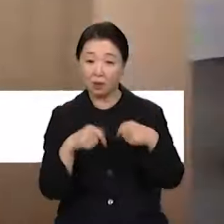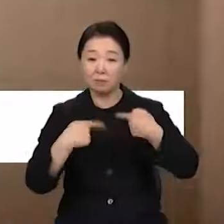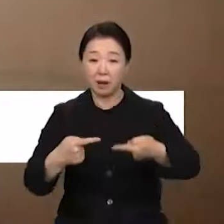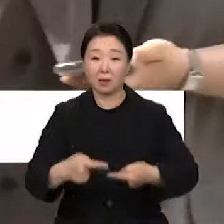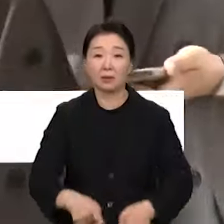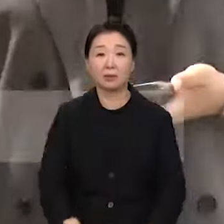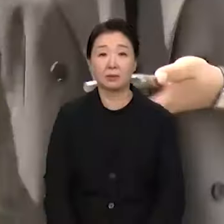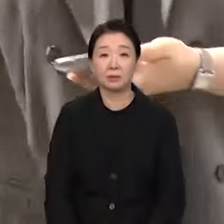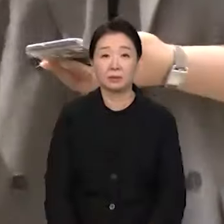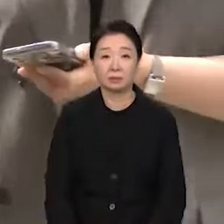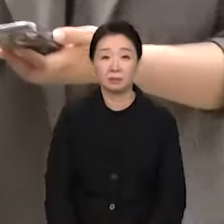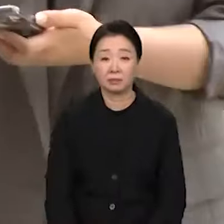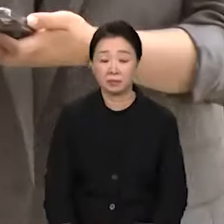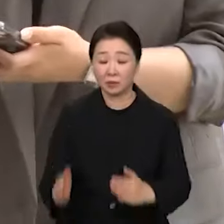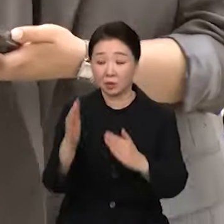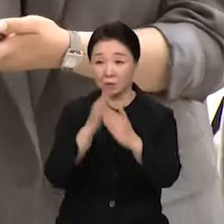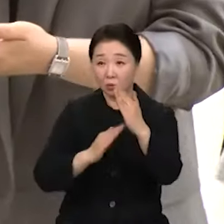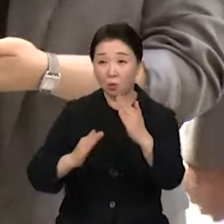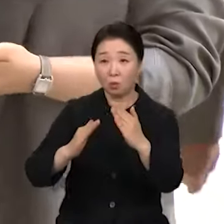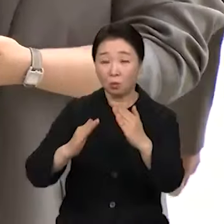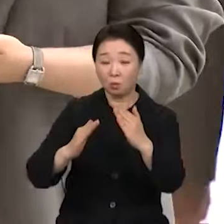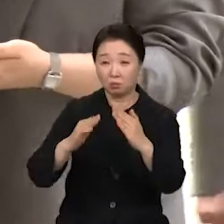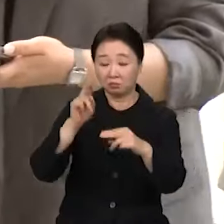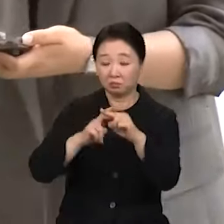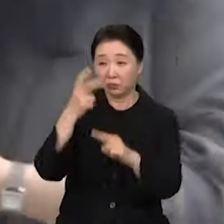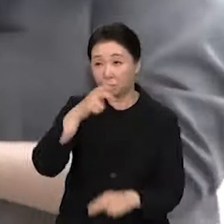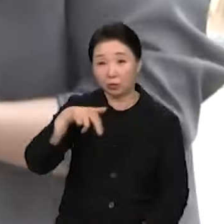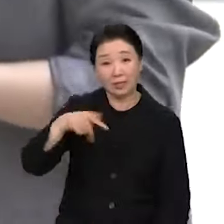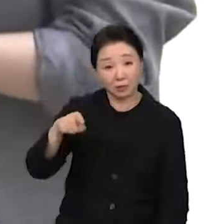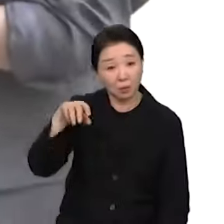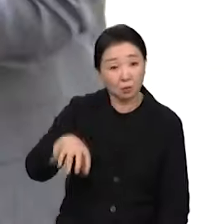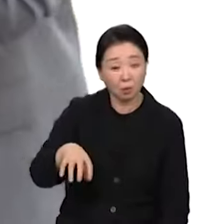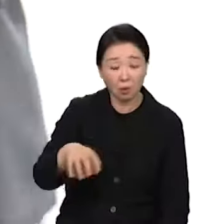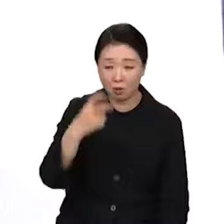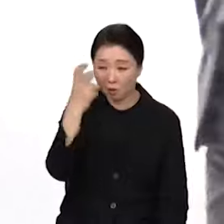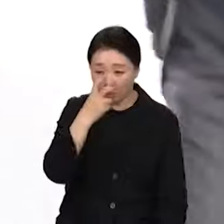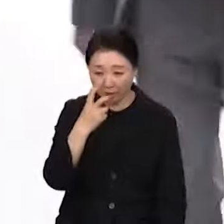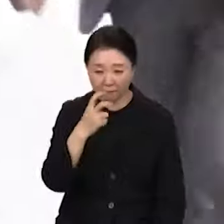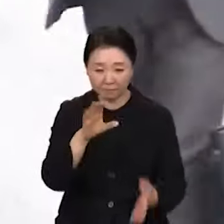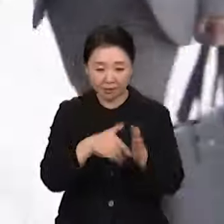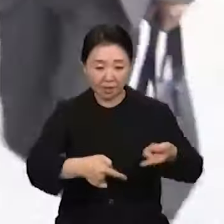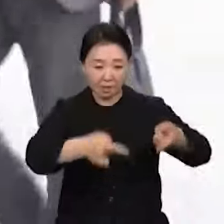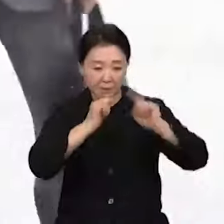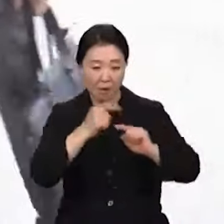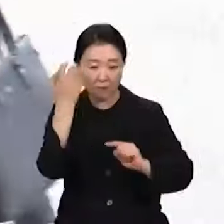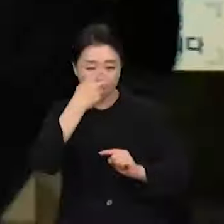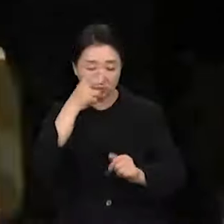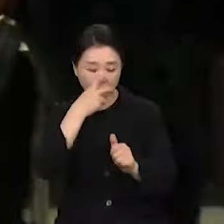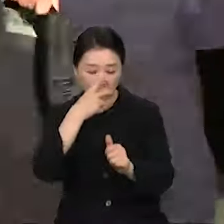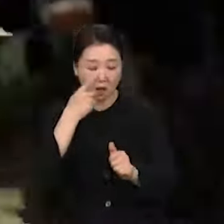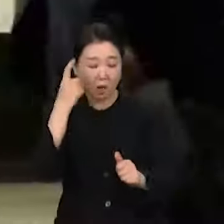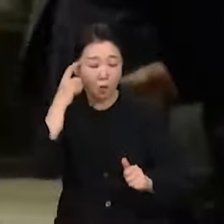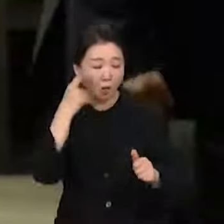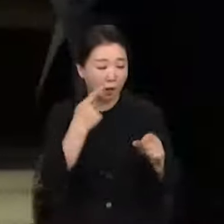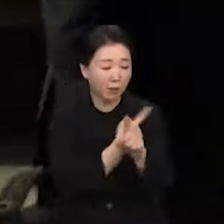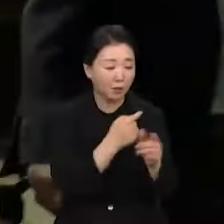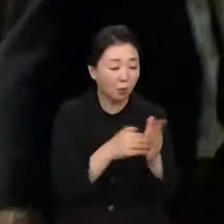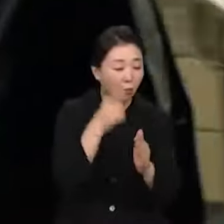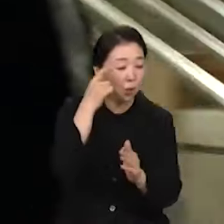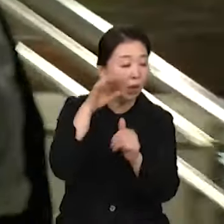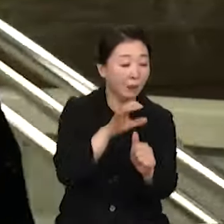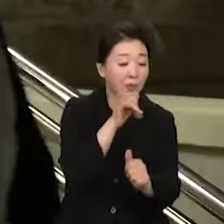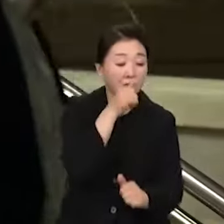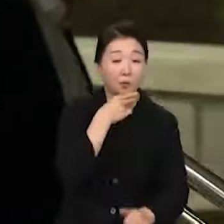열렸습니다. 공수처는 당시 회의에 참석했던 사람들을 잇따라 불러 조사본부의 판단이 바뀐 과정에 압력이